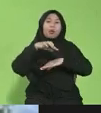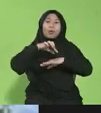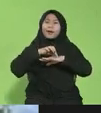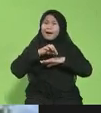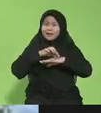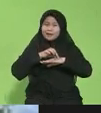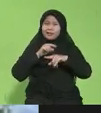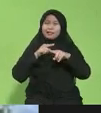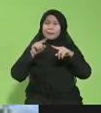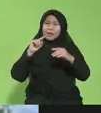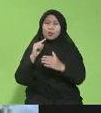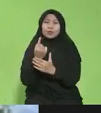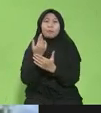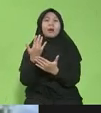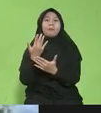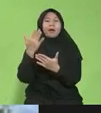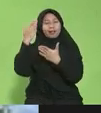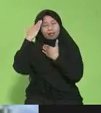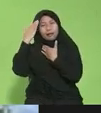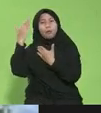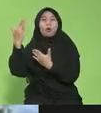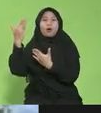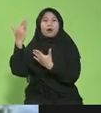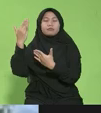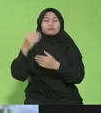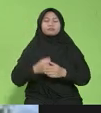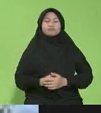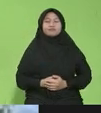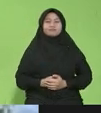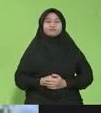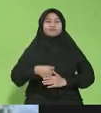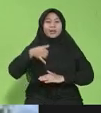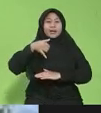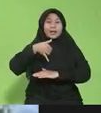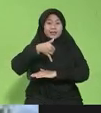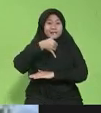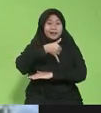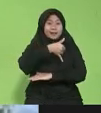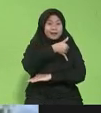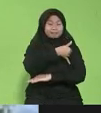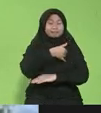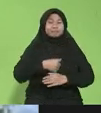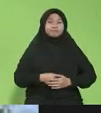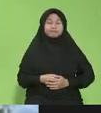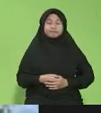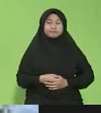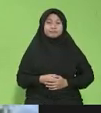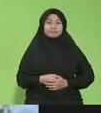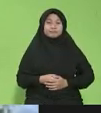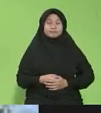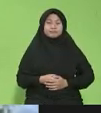yang paling utama adalah takwa kita. Layana lallah luhumha waladimauha walakiyana luhu takwa